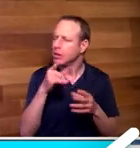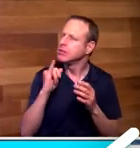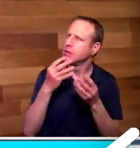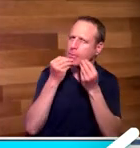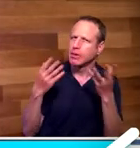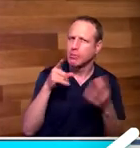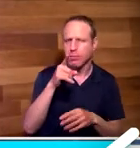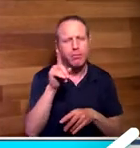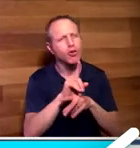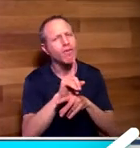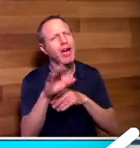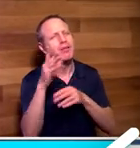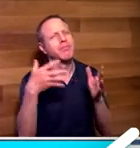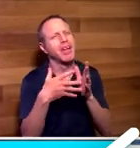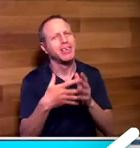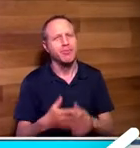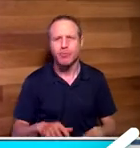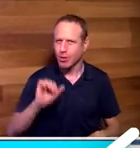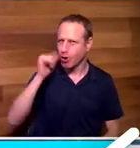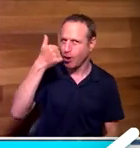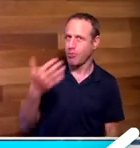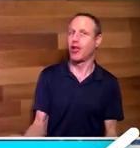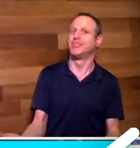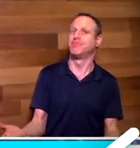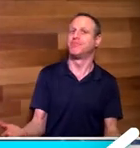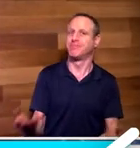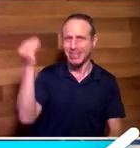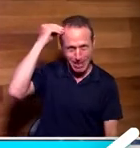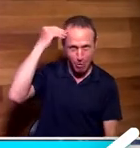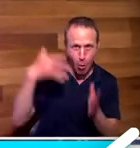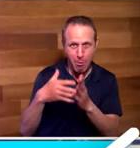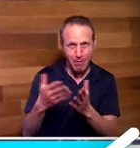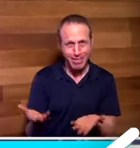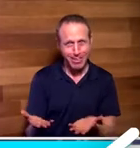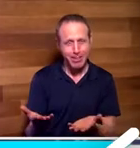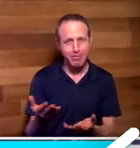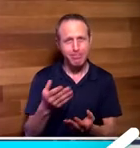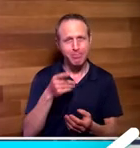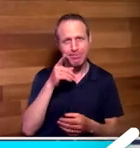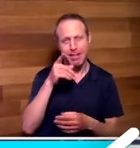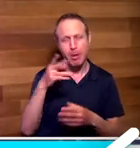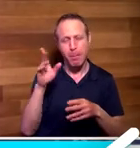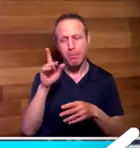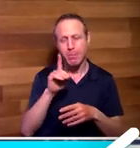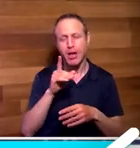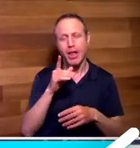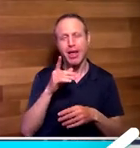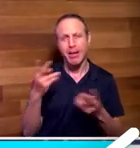אתם. בתקופת מבחנים. איזה מדהימים. אז קודם כל, גם תלמדו למבחנים, אלא אם כן אתם מחפשים מועד א' ומועד ב'.